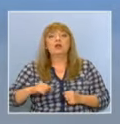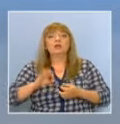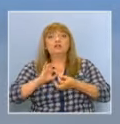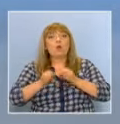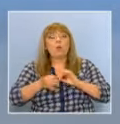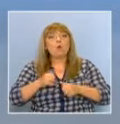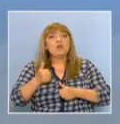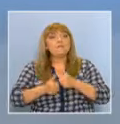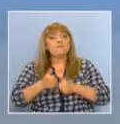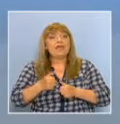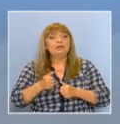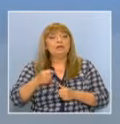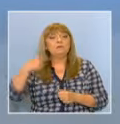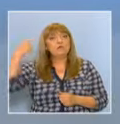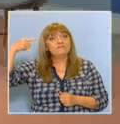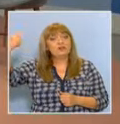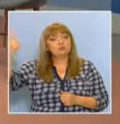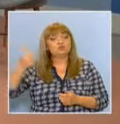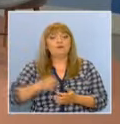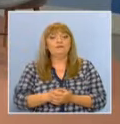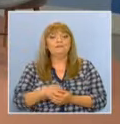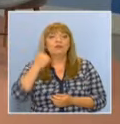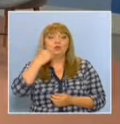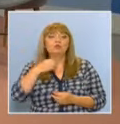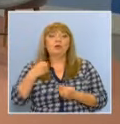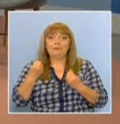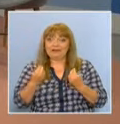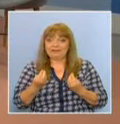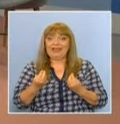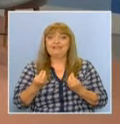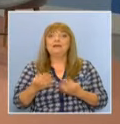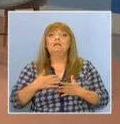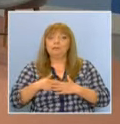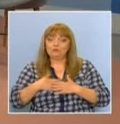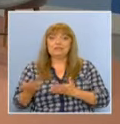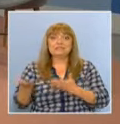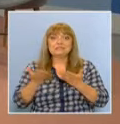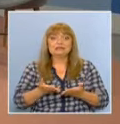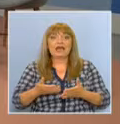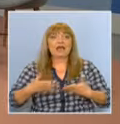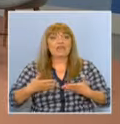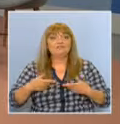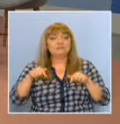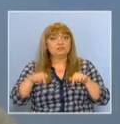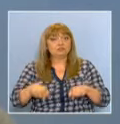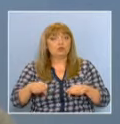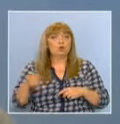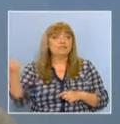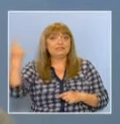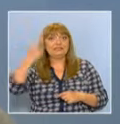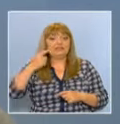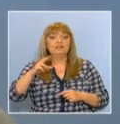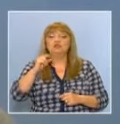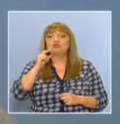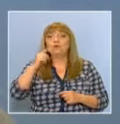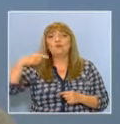по философия, госпожо Дачева. Добър ден, благодаря за поканата. Радвам се, че този ден ще говорим и за